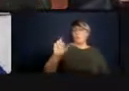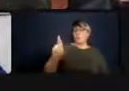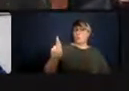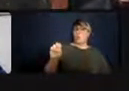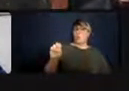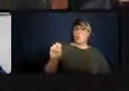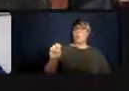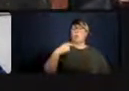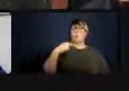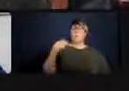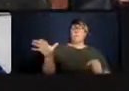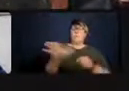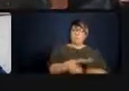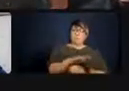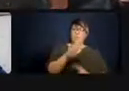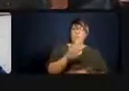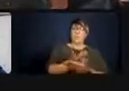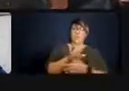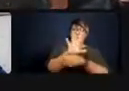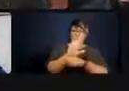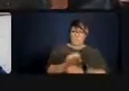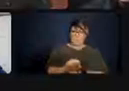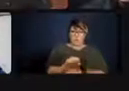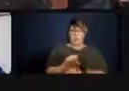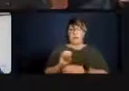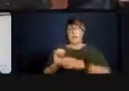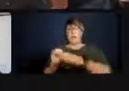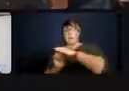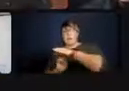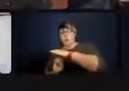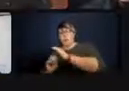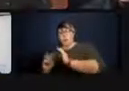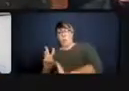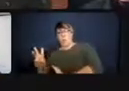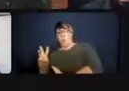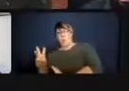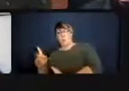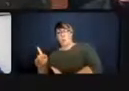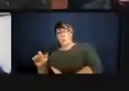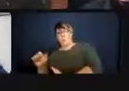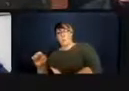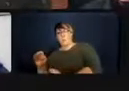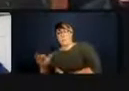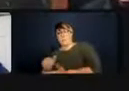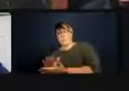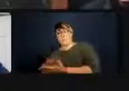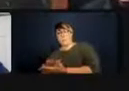Tumeweza kufanya kazi katika shule mbalimbali kama vile